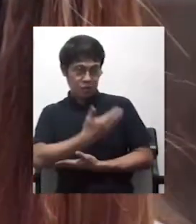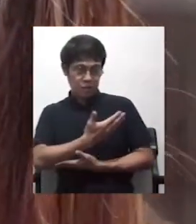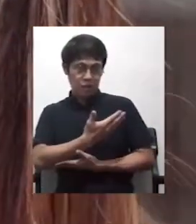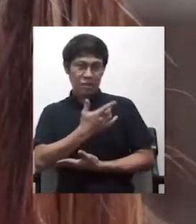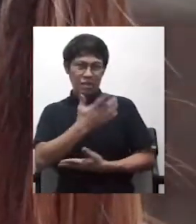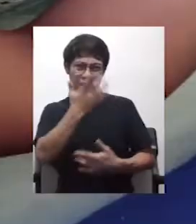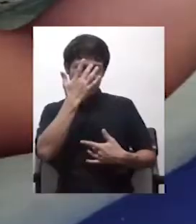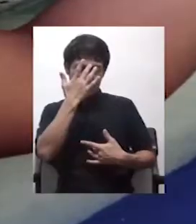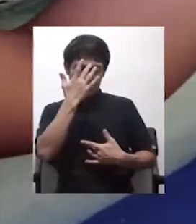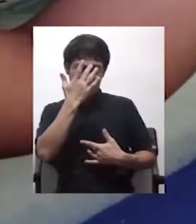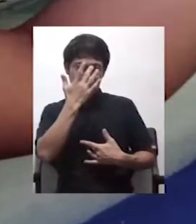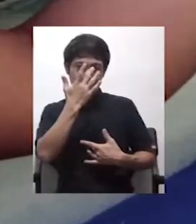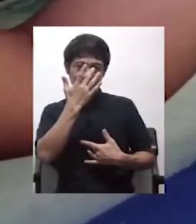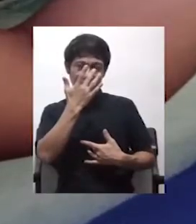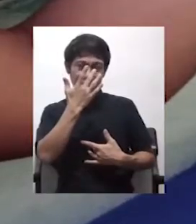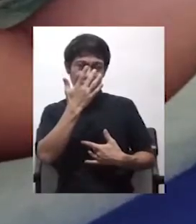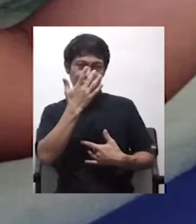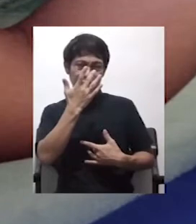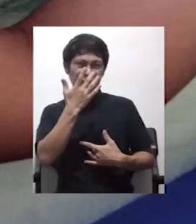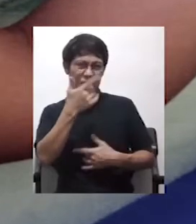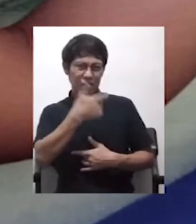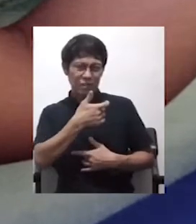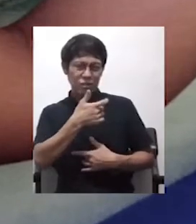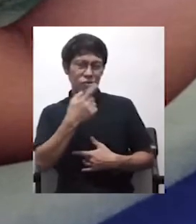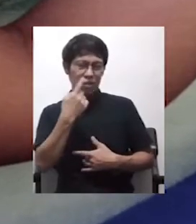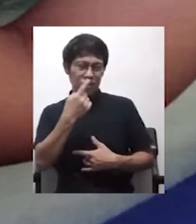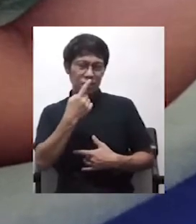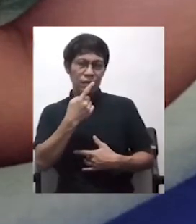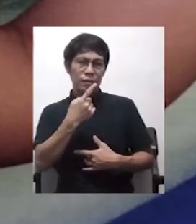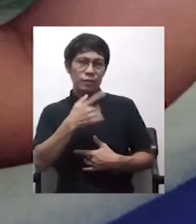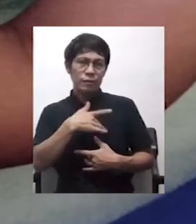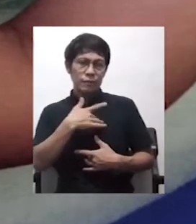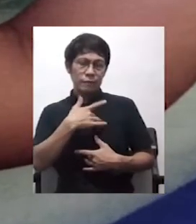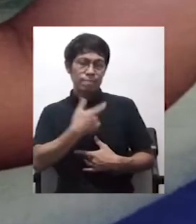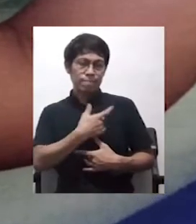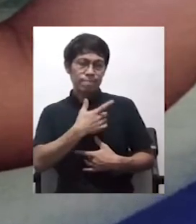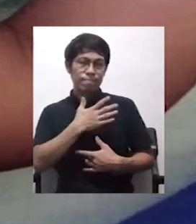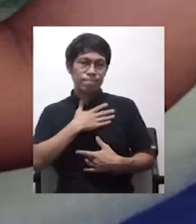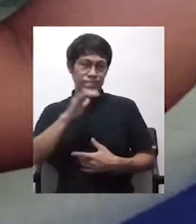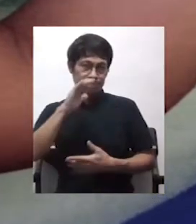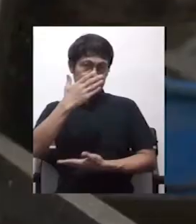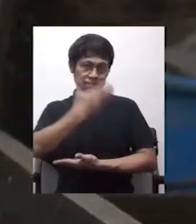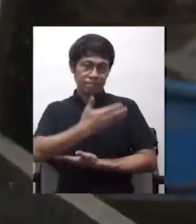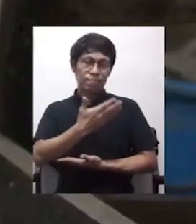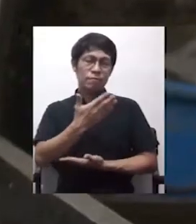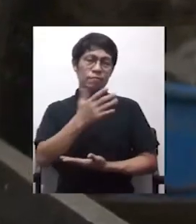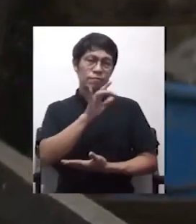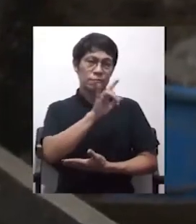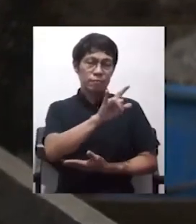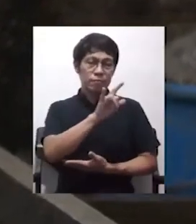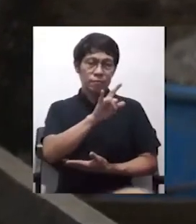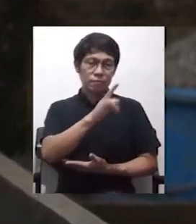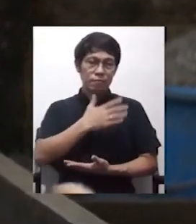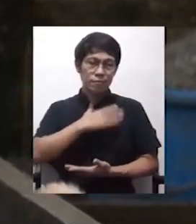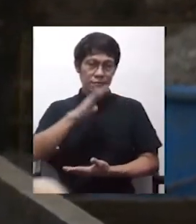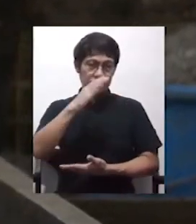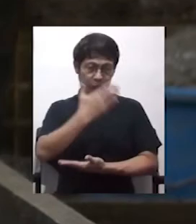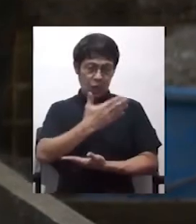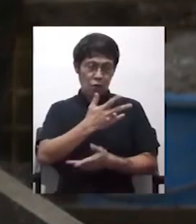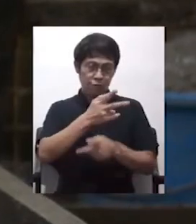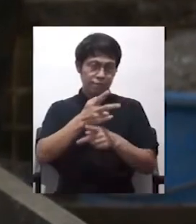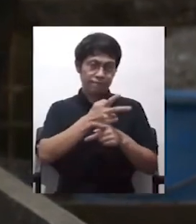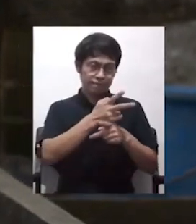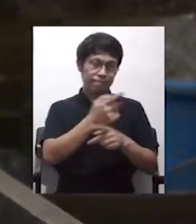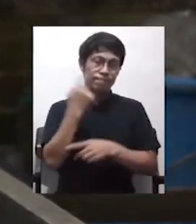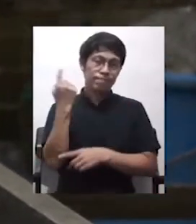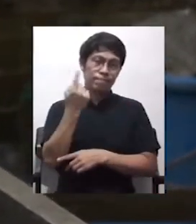ina na nakikita na nahihirapan yung anak ko. Kahit na isang tusok lang, gusto ko ako na lang. Ayun po, mahal na mahal